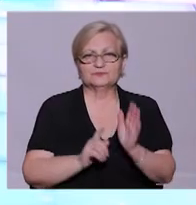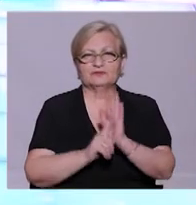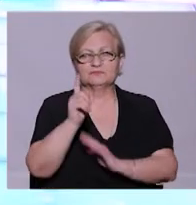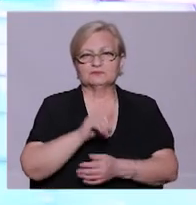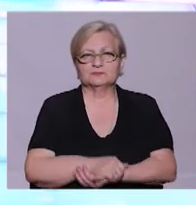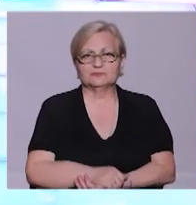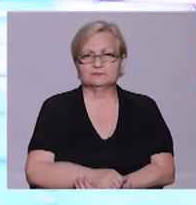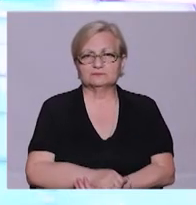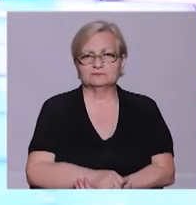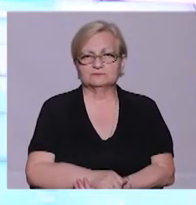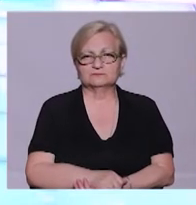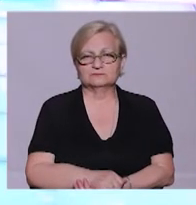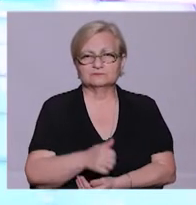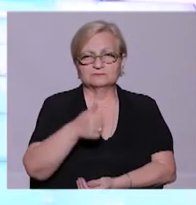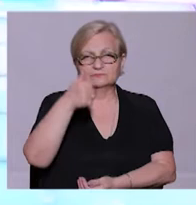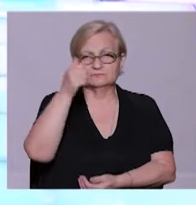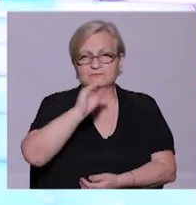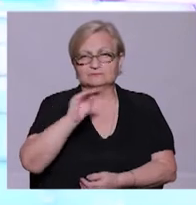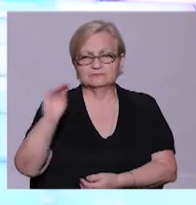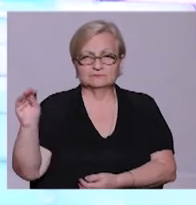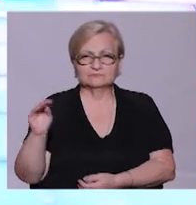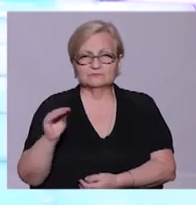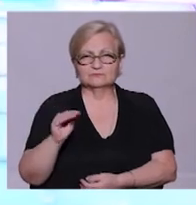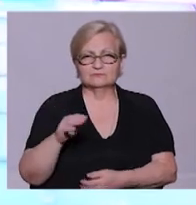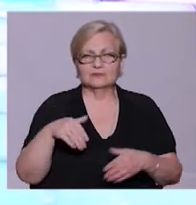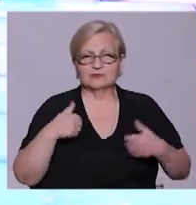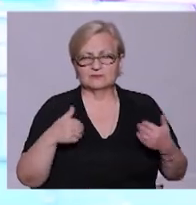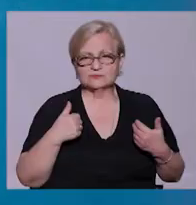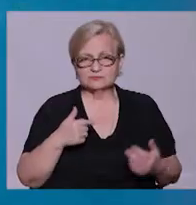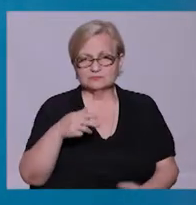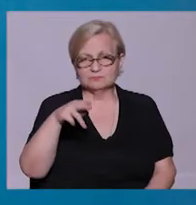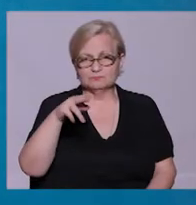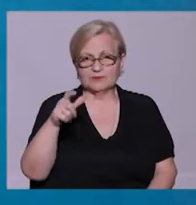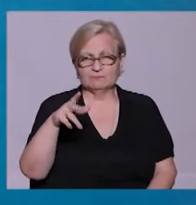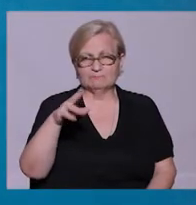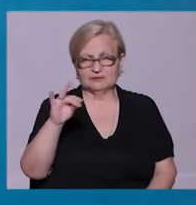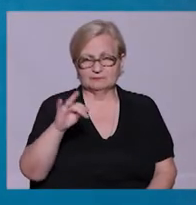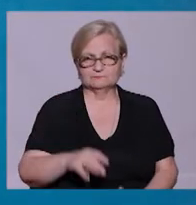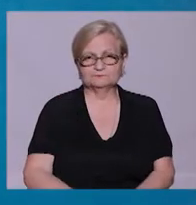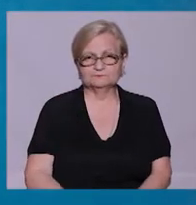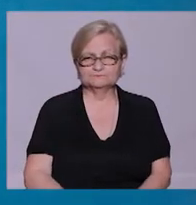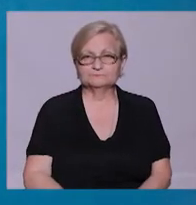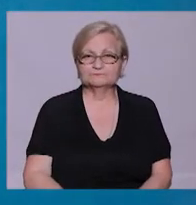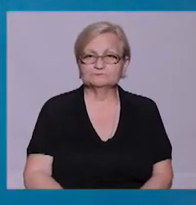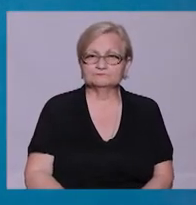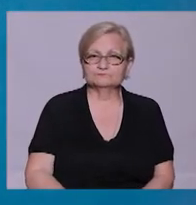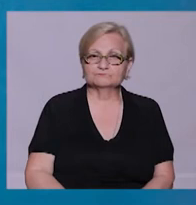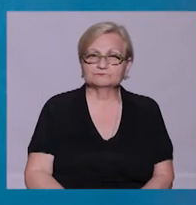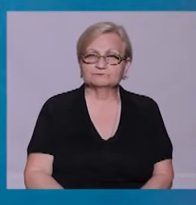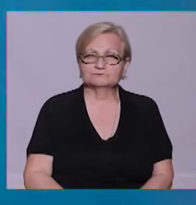დავიწყეთ. პირველი, რა თქმა უნდა, უნდა დაეწერა. გამარჯობა, პეპი.